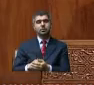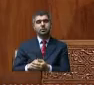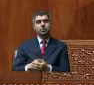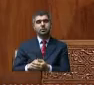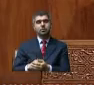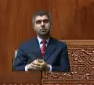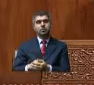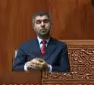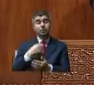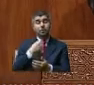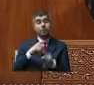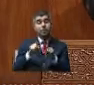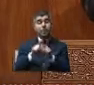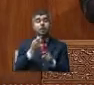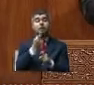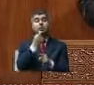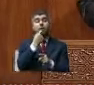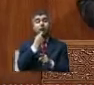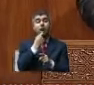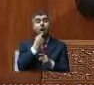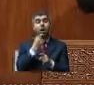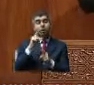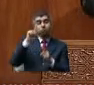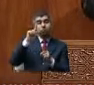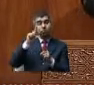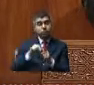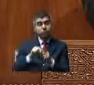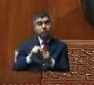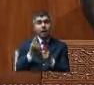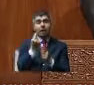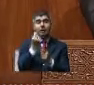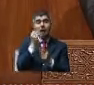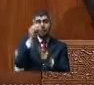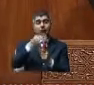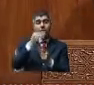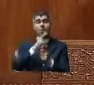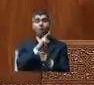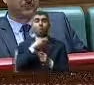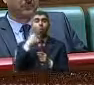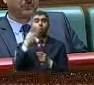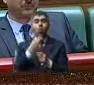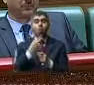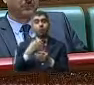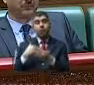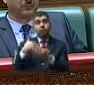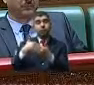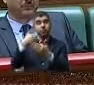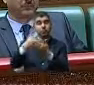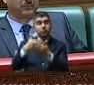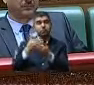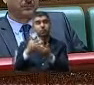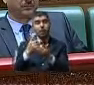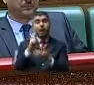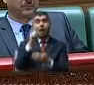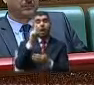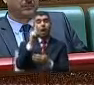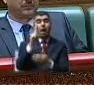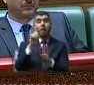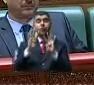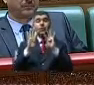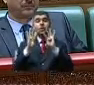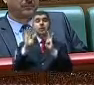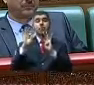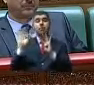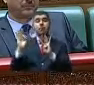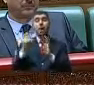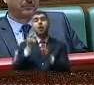وعلى مستوى السياسة الدوائية خفضت الحكومة إلى متم شتنبر 2015 أثمنة حوالي 1800